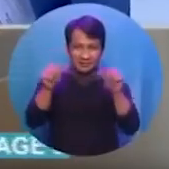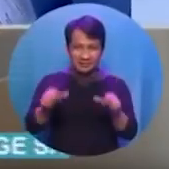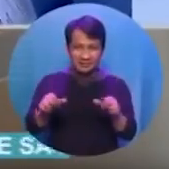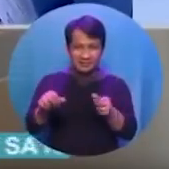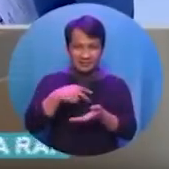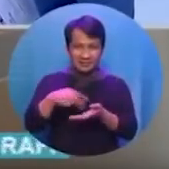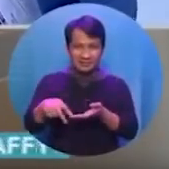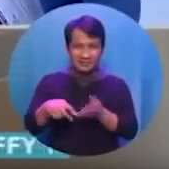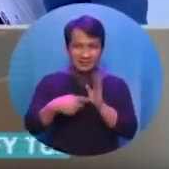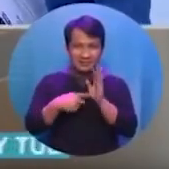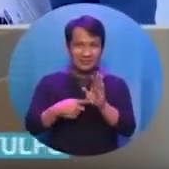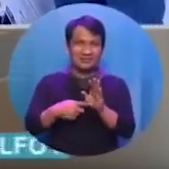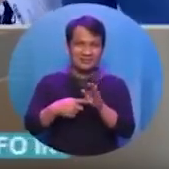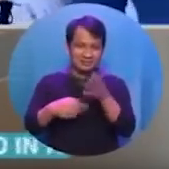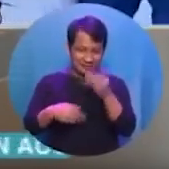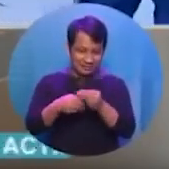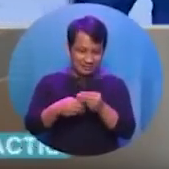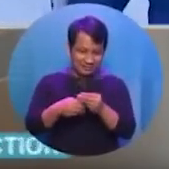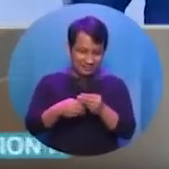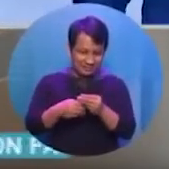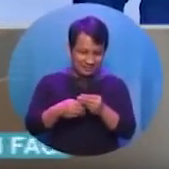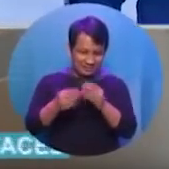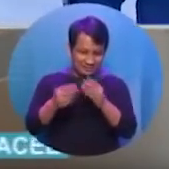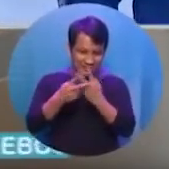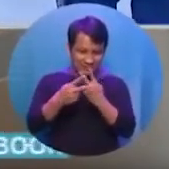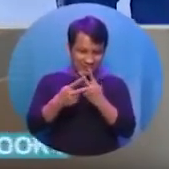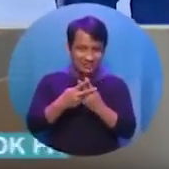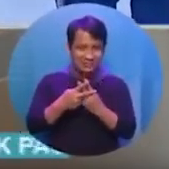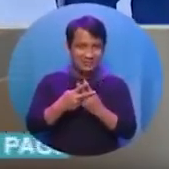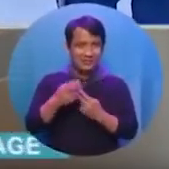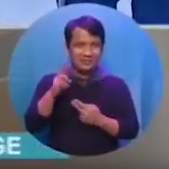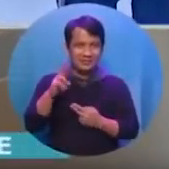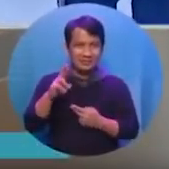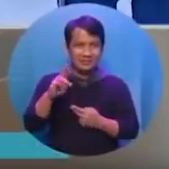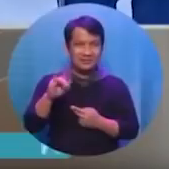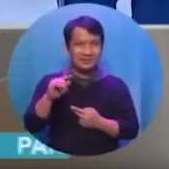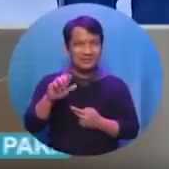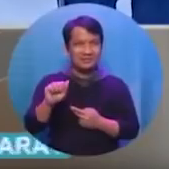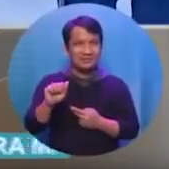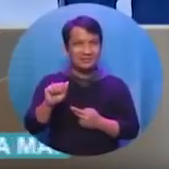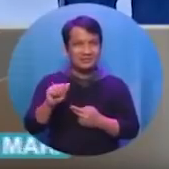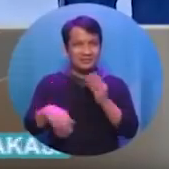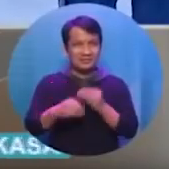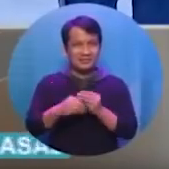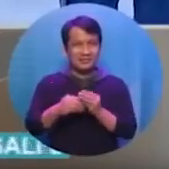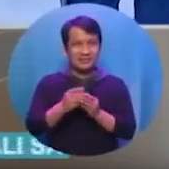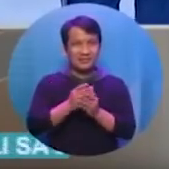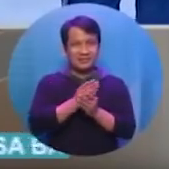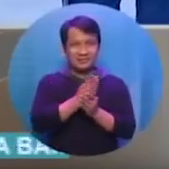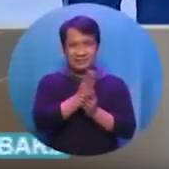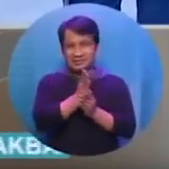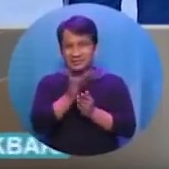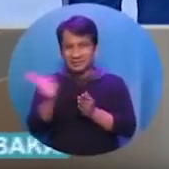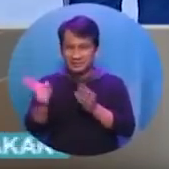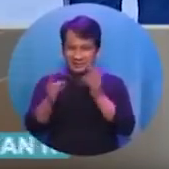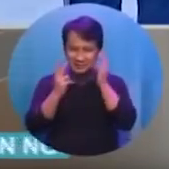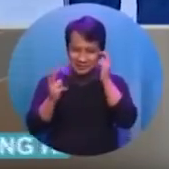kami ni Chang Marx eh. Nilalang lang niya yung Idol. At hashtag ko na rin yung RITE Dancers para maligaw sa page namin yung